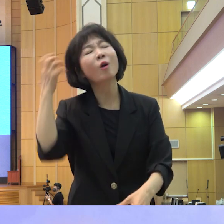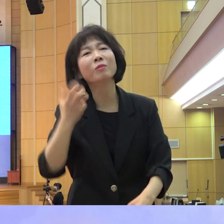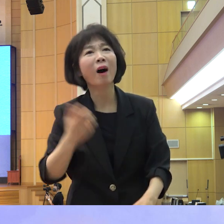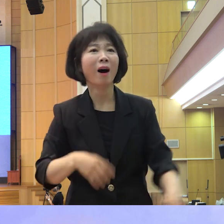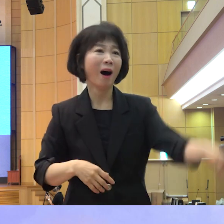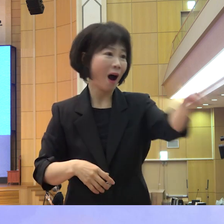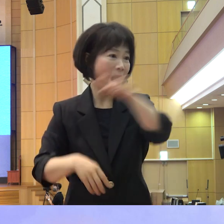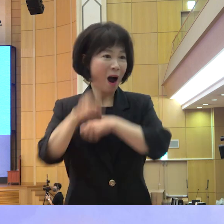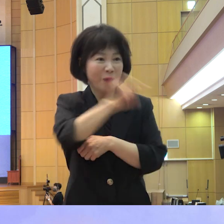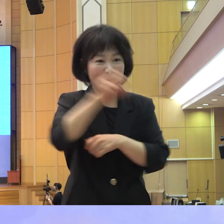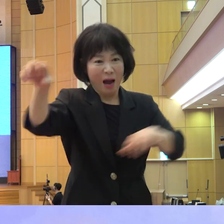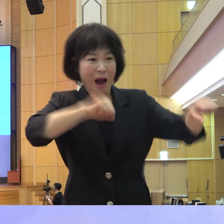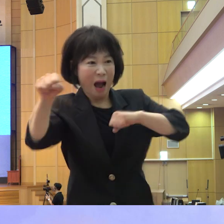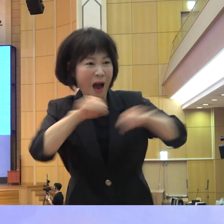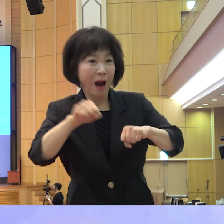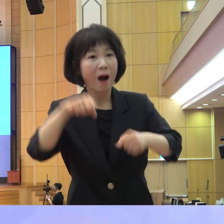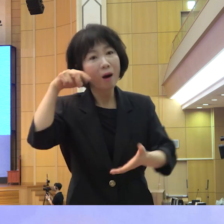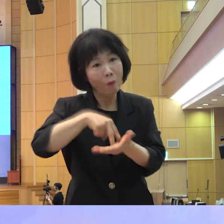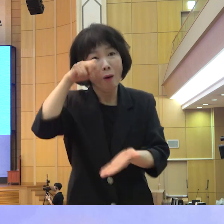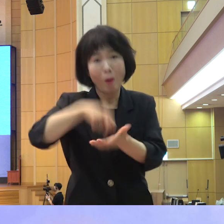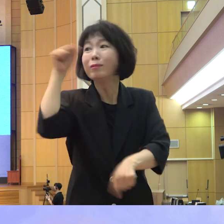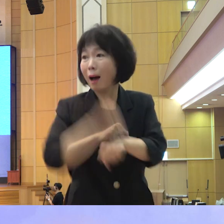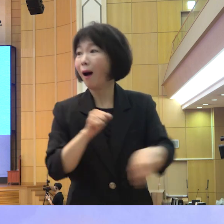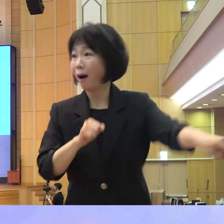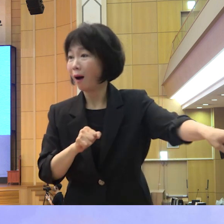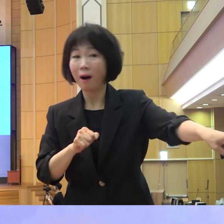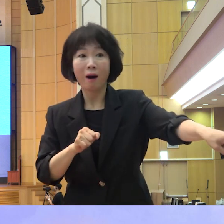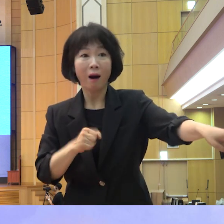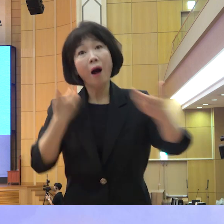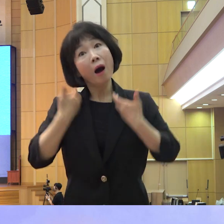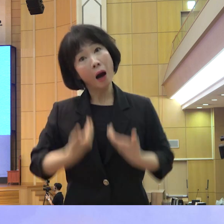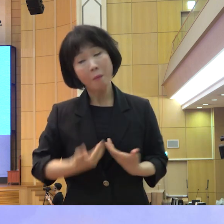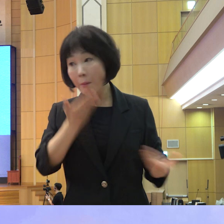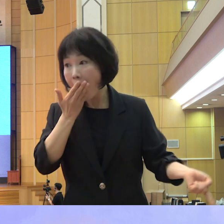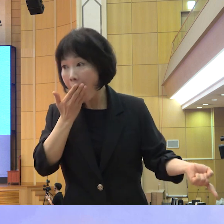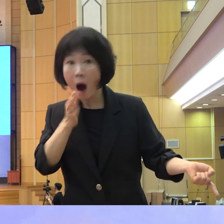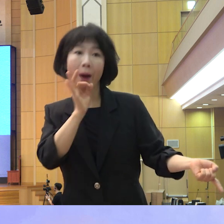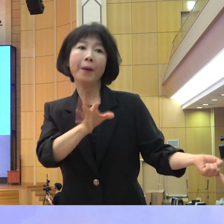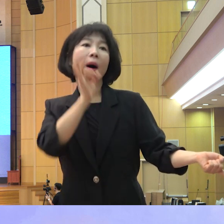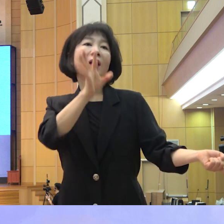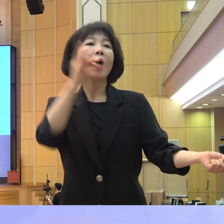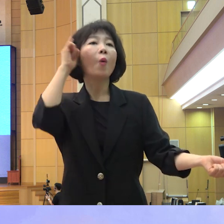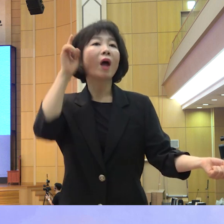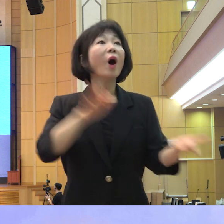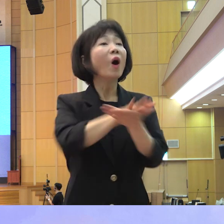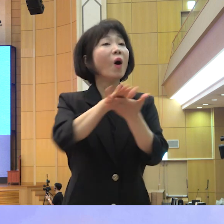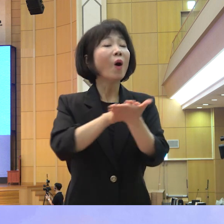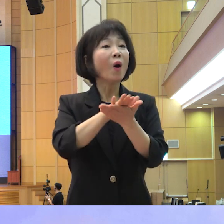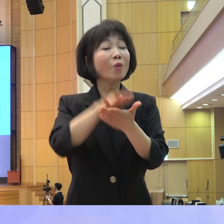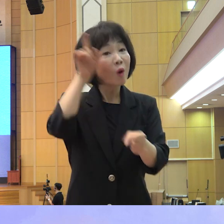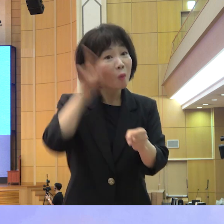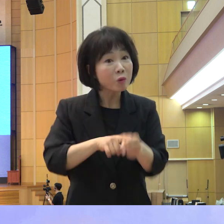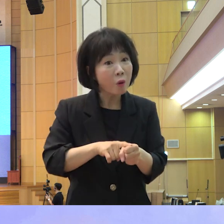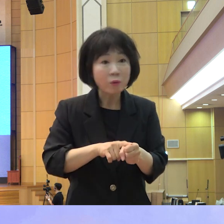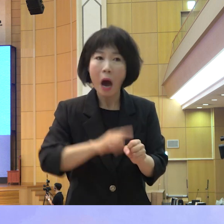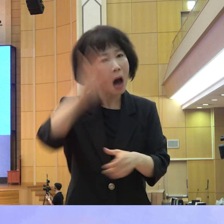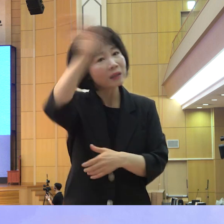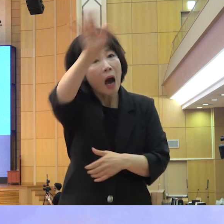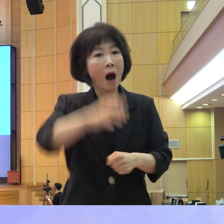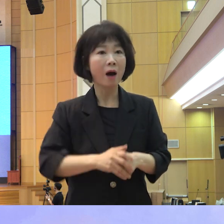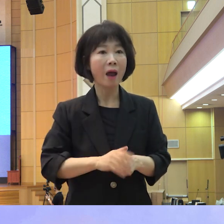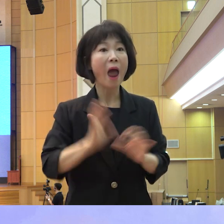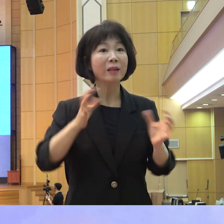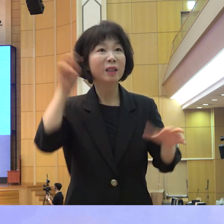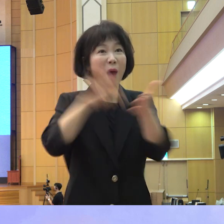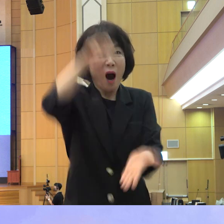뛰는 이유에 대해서 나오더라고요. 어린아이의 뛰는 이유가 여러분 뭔지 아십니까? 놀기 위해서, 재밌으려고? 아니라는